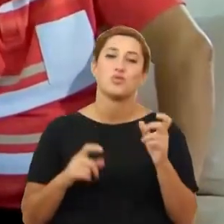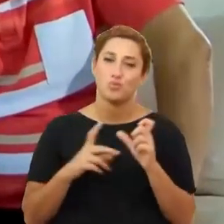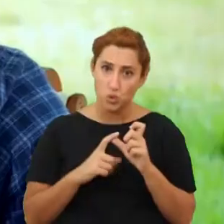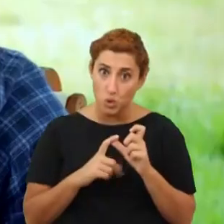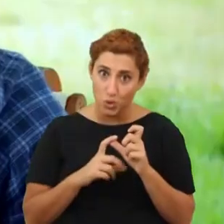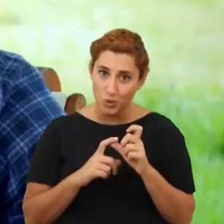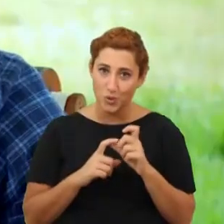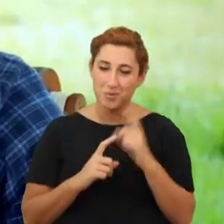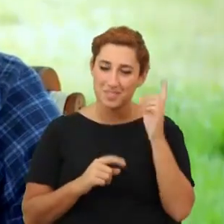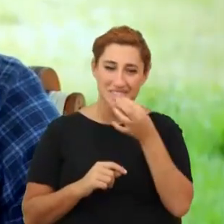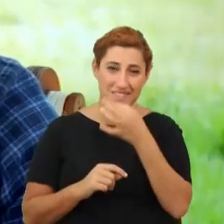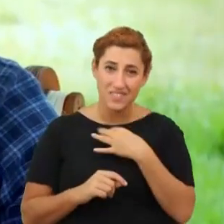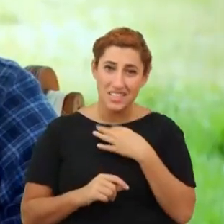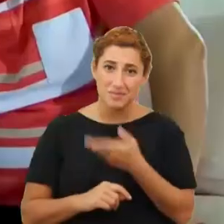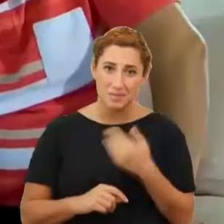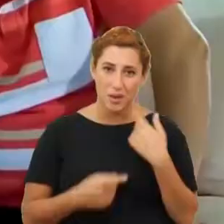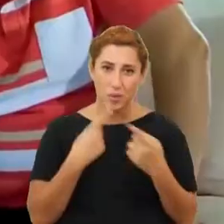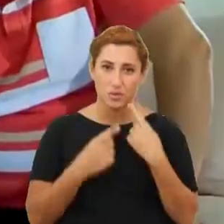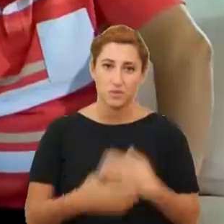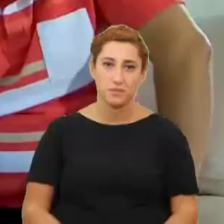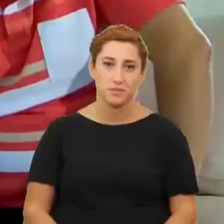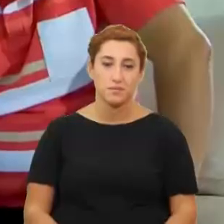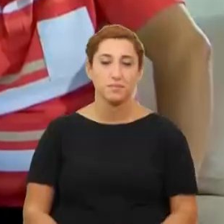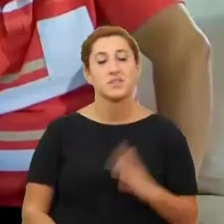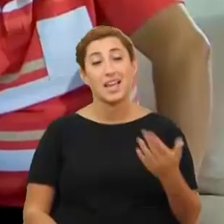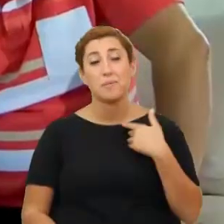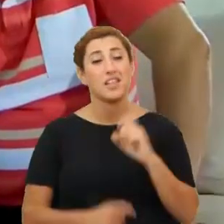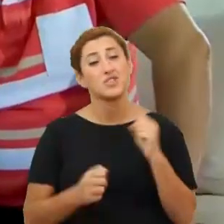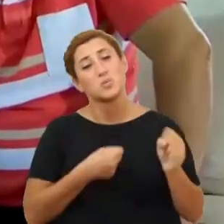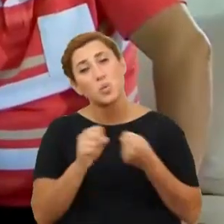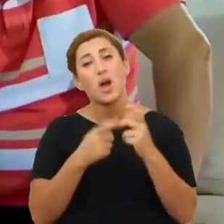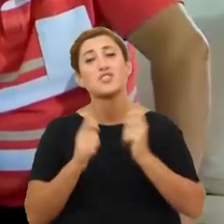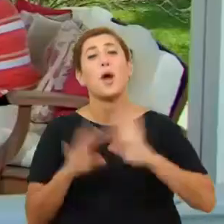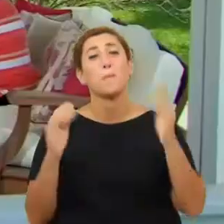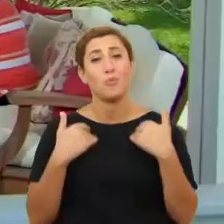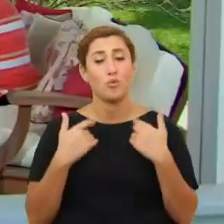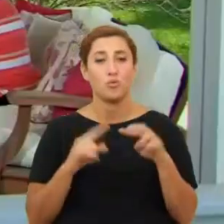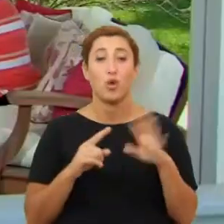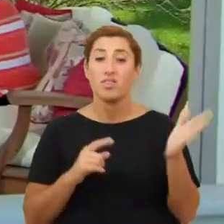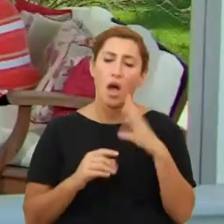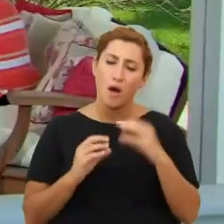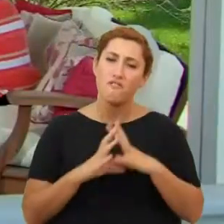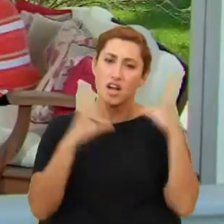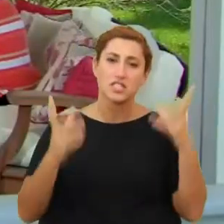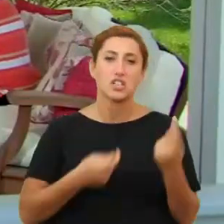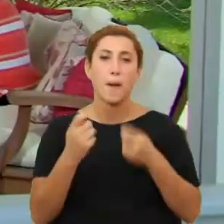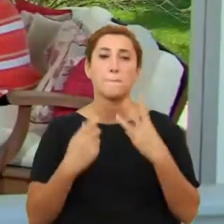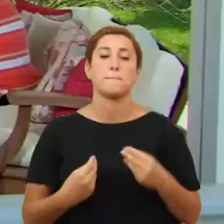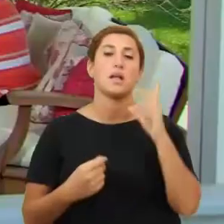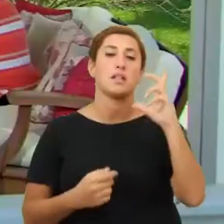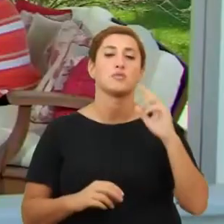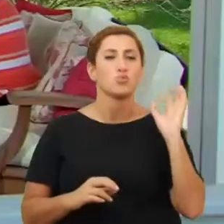Şükrü, bir müsaade eder misin ben konuşayım? Ya sanki ben hiç uğraşmıyorum yani Nurhan. Daha fazlasını yapman lazım